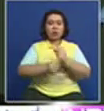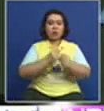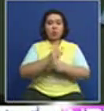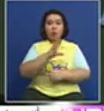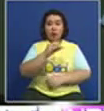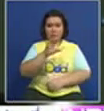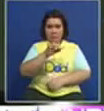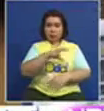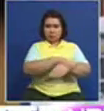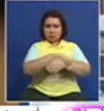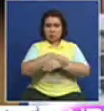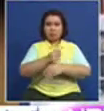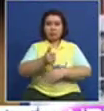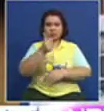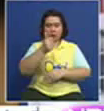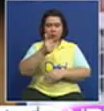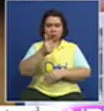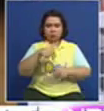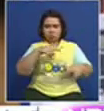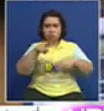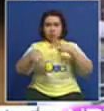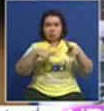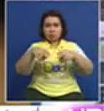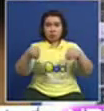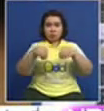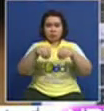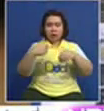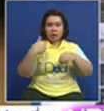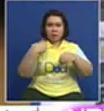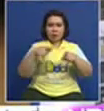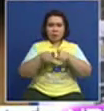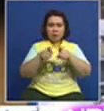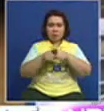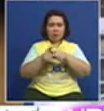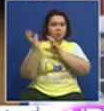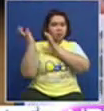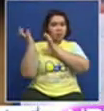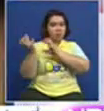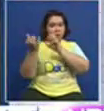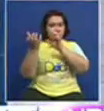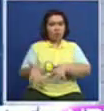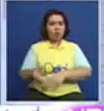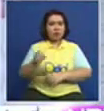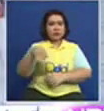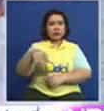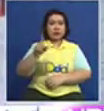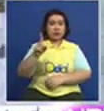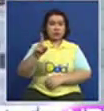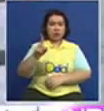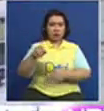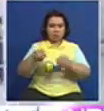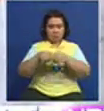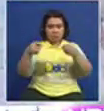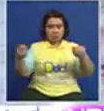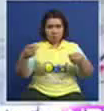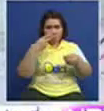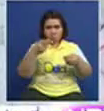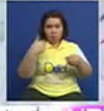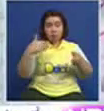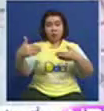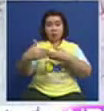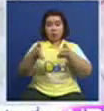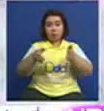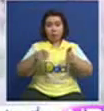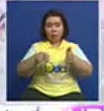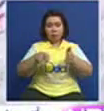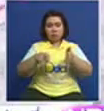ไว้ได้จากการตรวจสอบบริเวณเดียวกันพบมีกระสอบฟางถูกทิ้งเอาไว้1ใบเมื่อเปิดออกดูภายในมีกล่องกระดาษบร